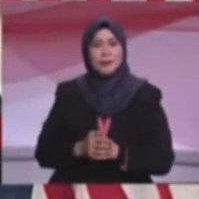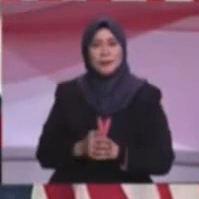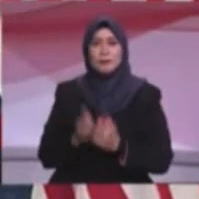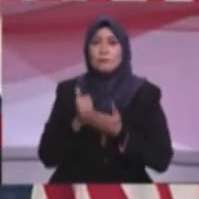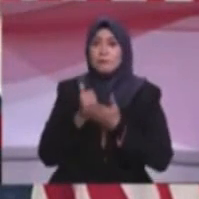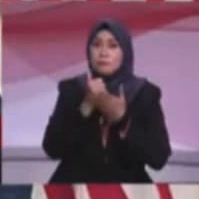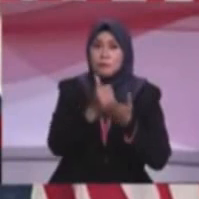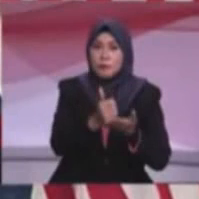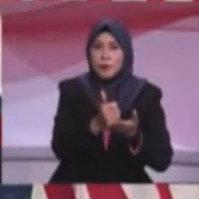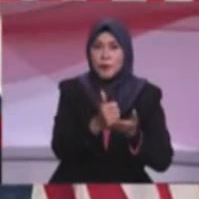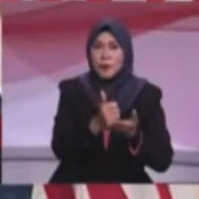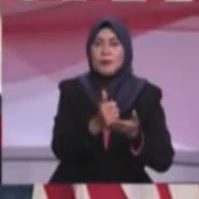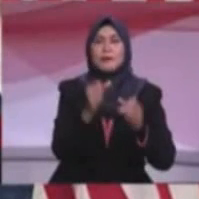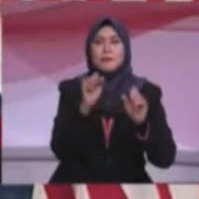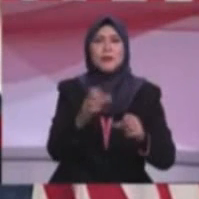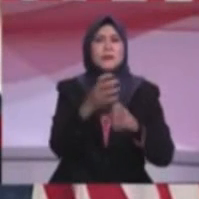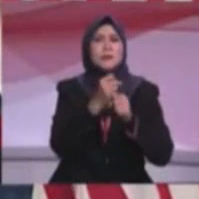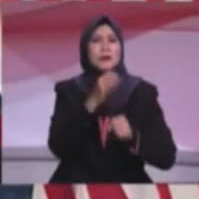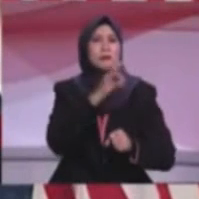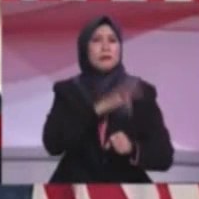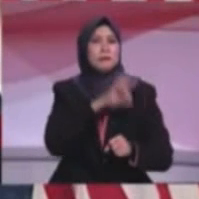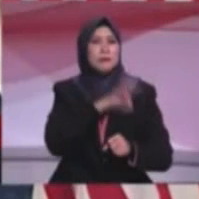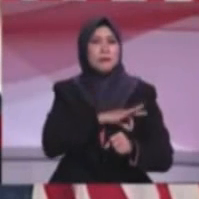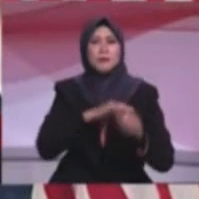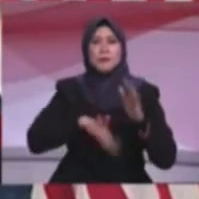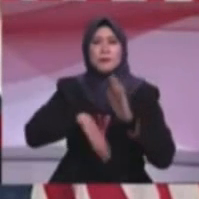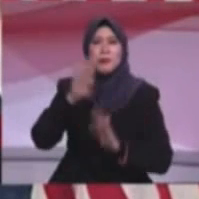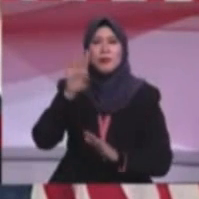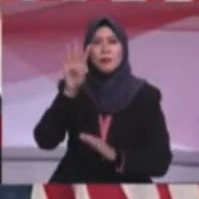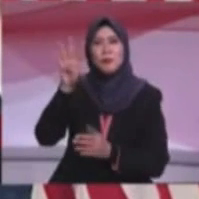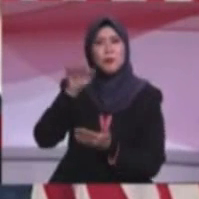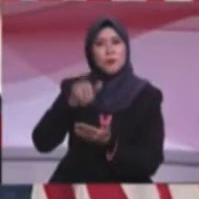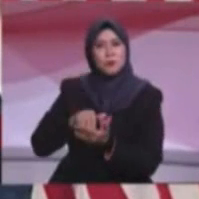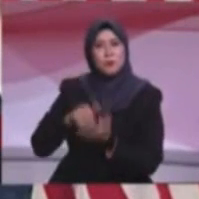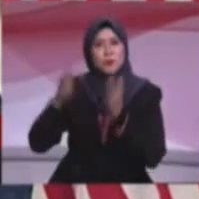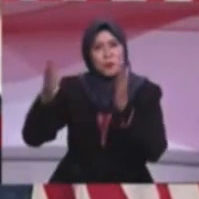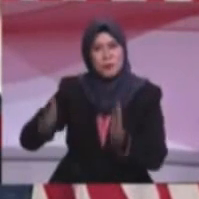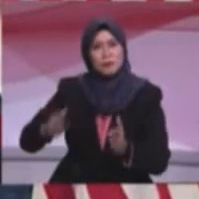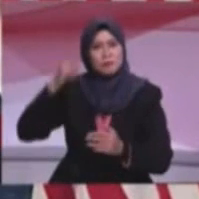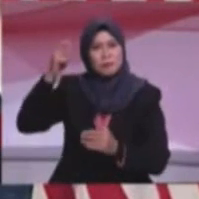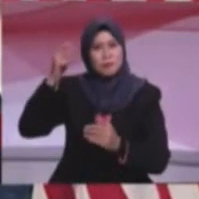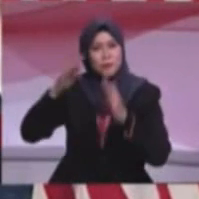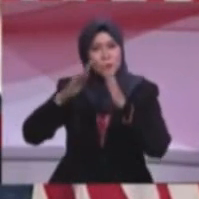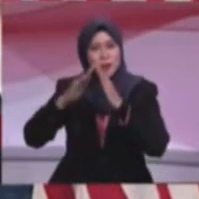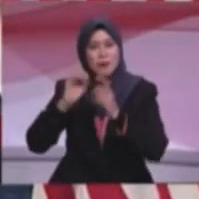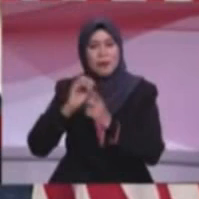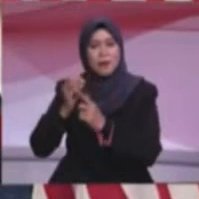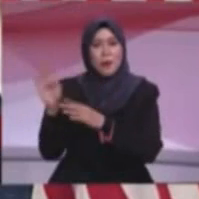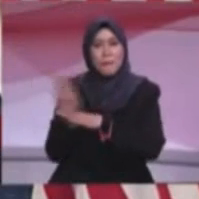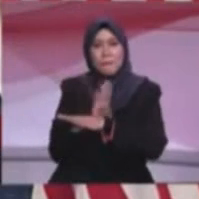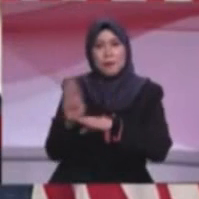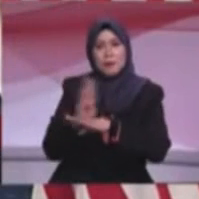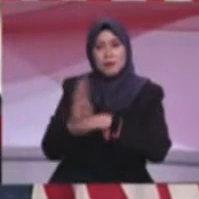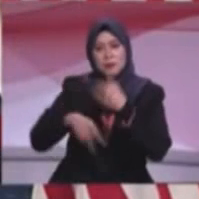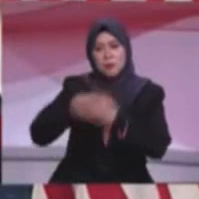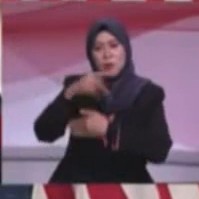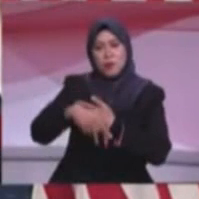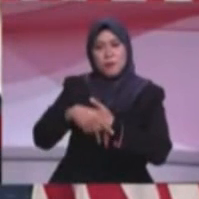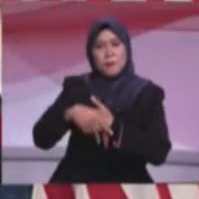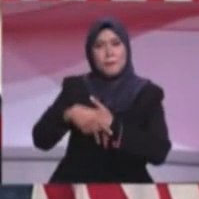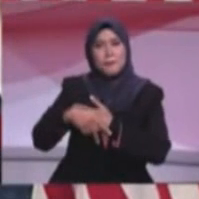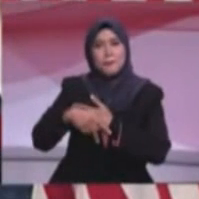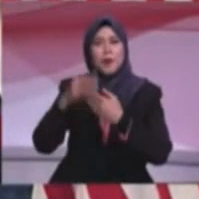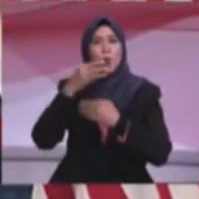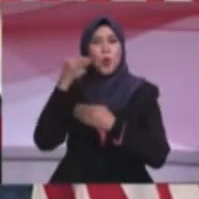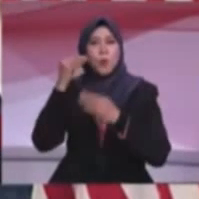dijangkangkelkan dapat memanfaatkan lebih 4000 tuan rumah atau pengusaha program pengalaman